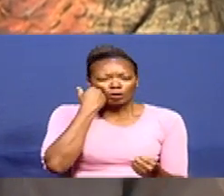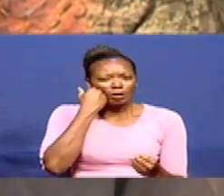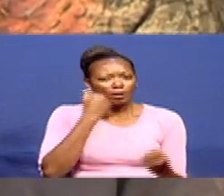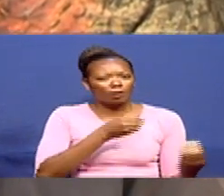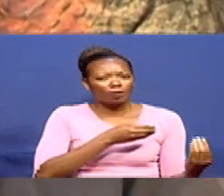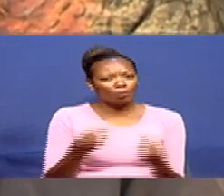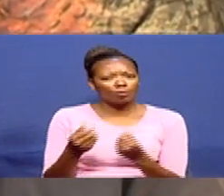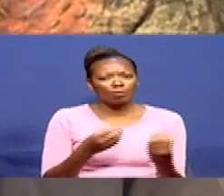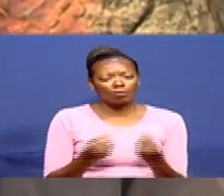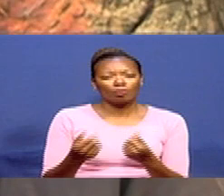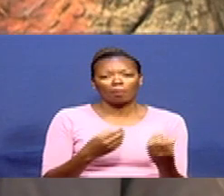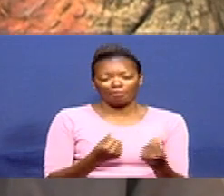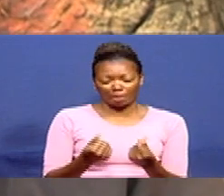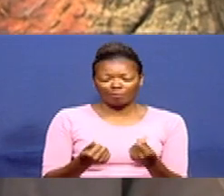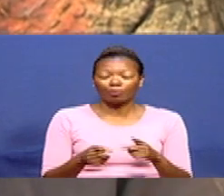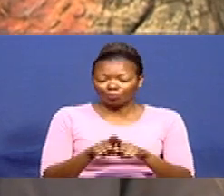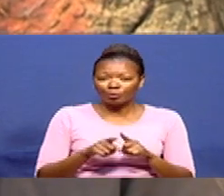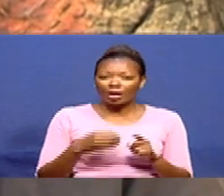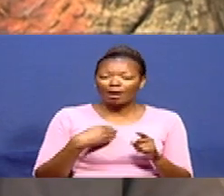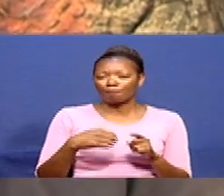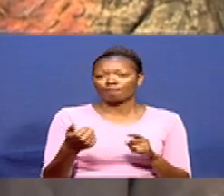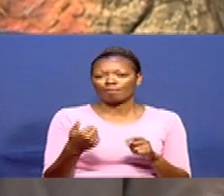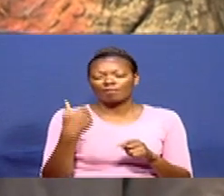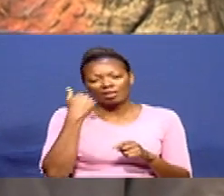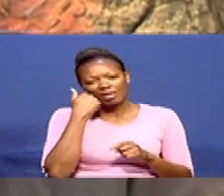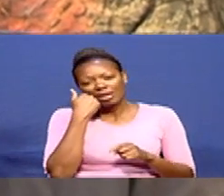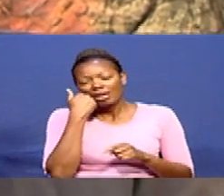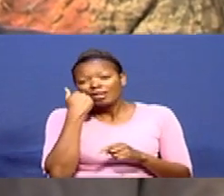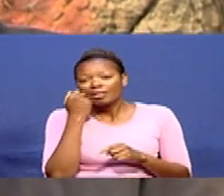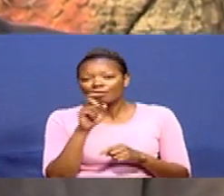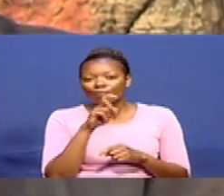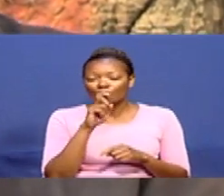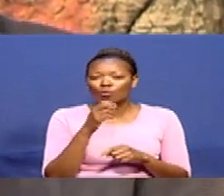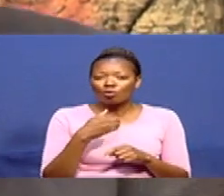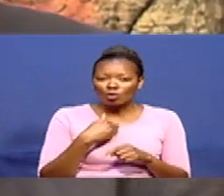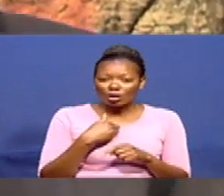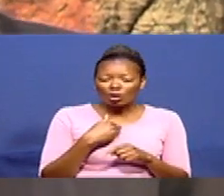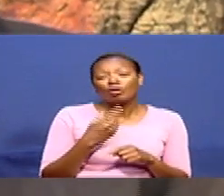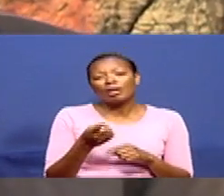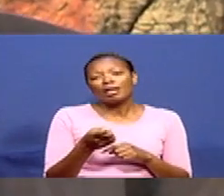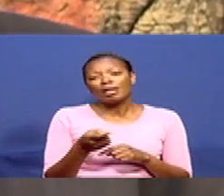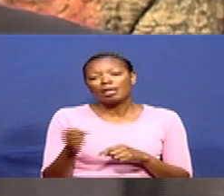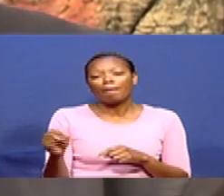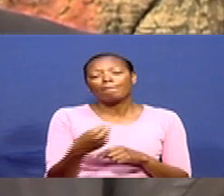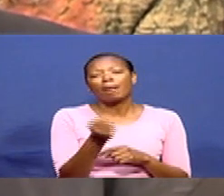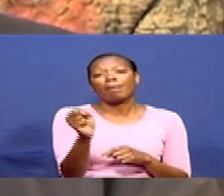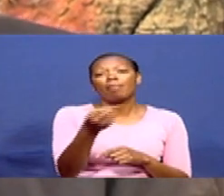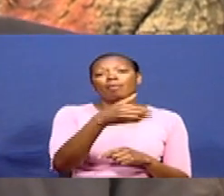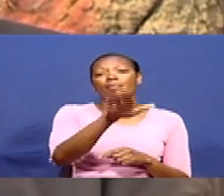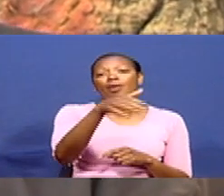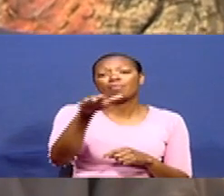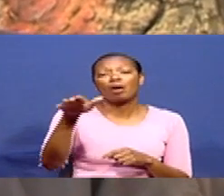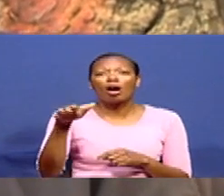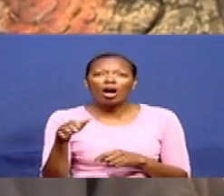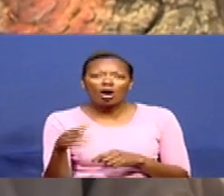ugonjwa ingine pia huwa tunapitia kwa hizi kuku zina, kwa sababu siko nje kwa compound